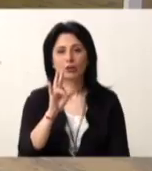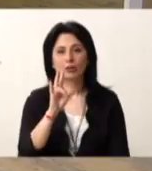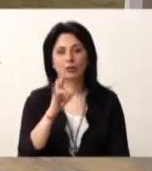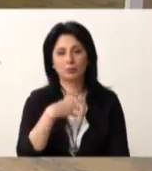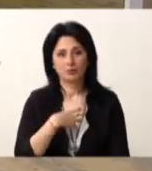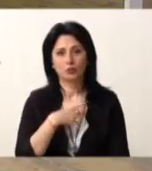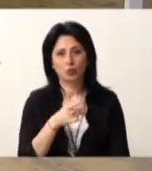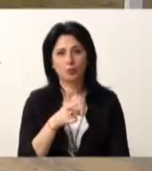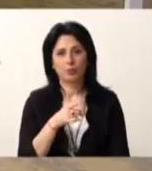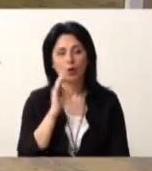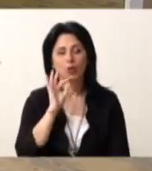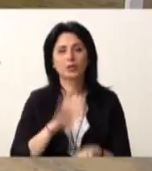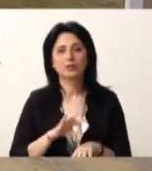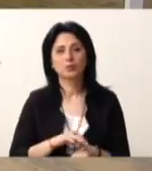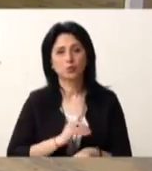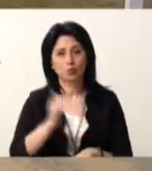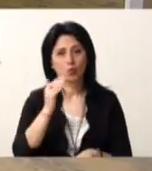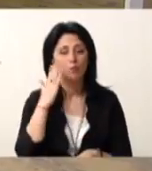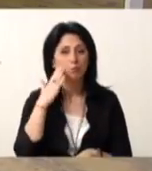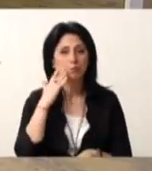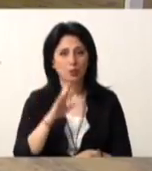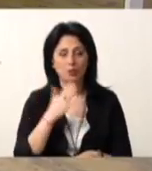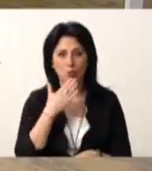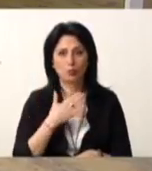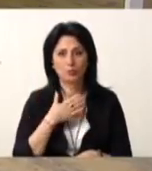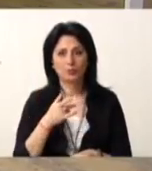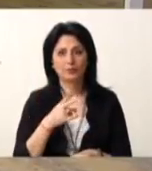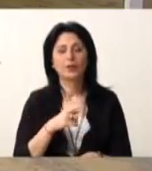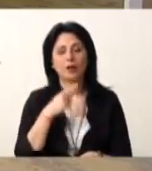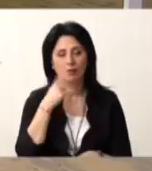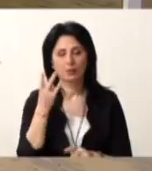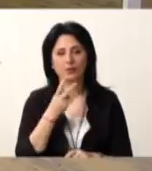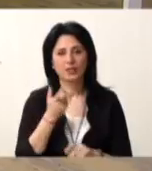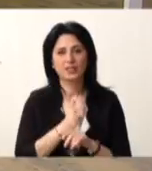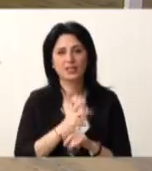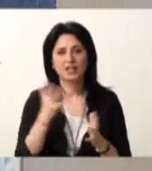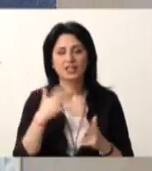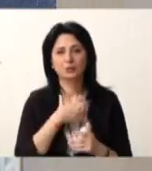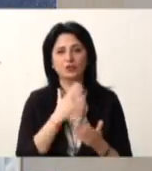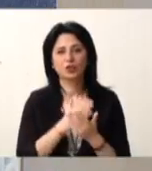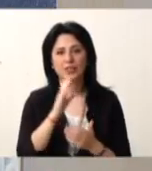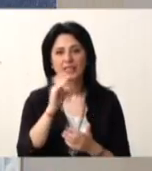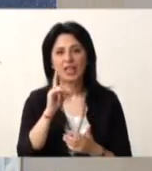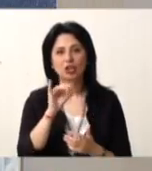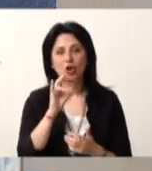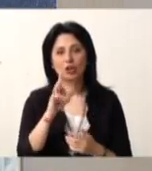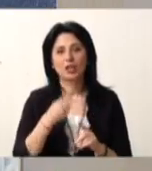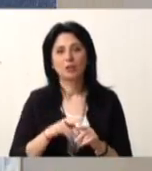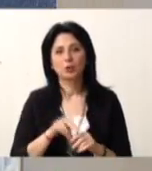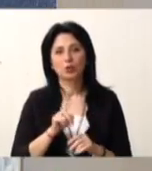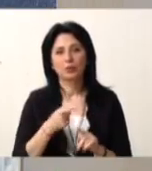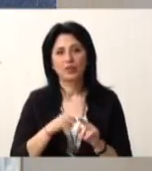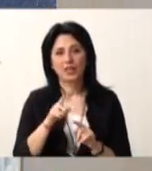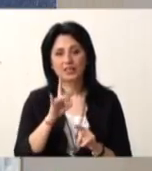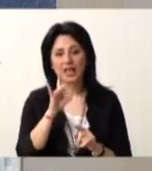მნიშვნელობა, როდესაც ვლაპარაკობთ რეფლუქსის გამწვავებაზე? ანუ რა თქმა უნდა, ძალიან დიდი მნიშვნელობა აქვს სეზონს, იმიტომ რომ